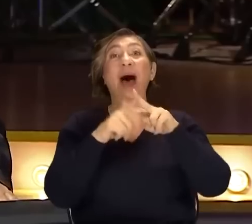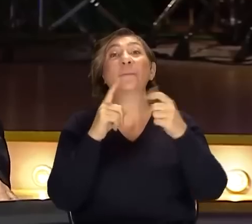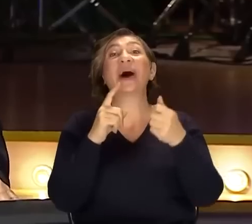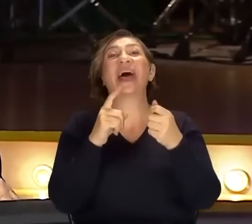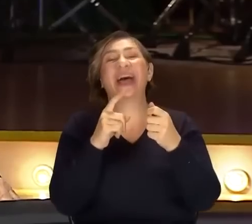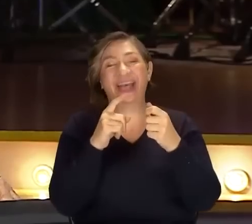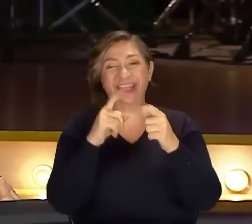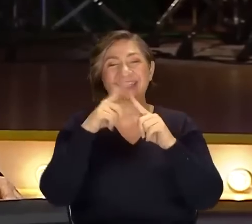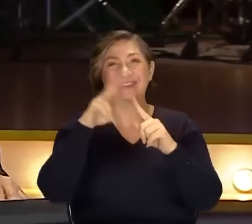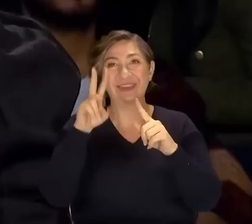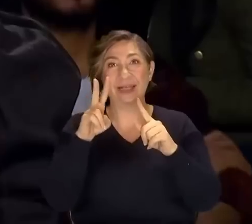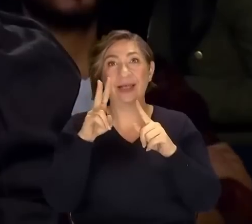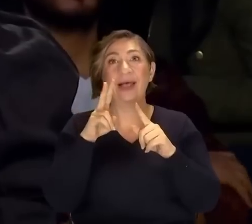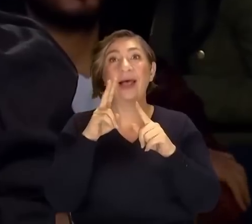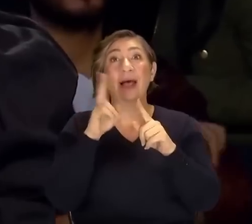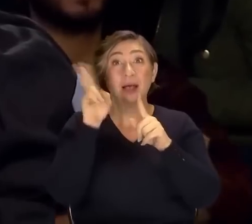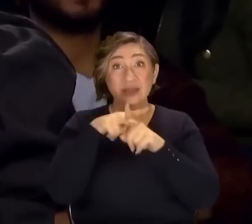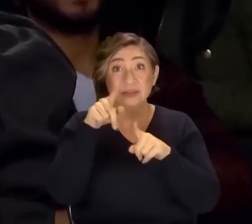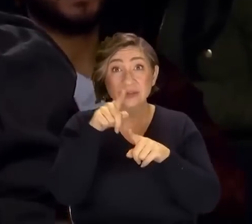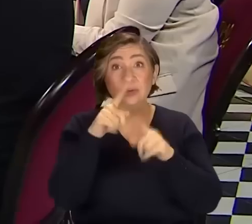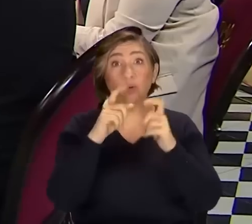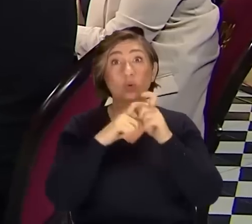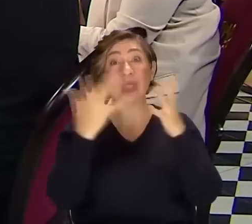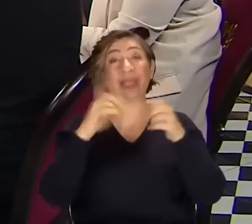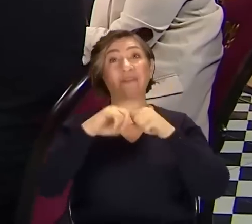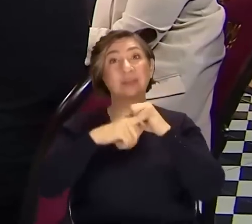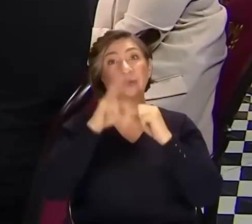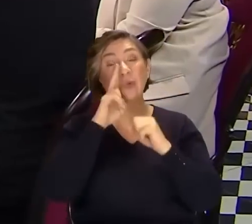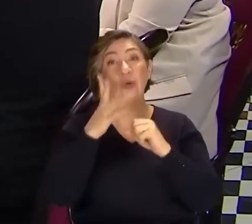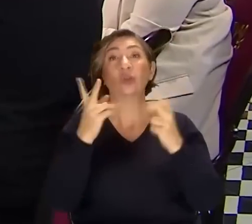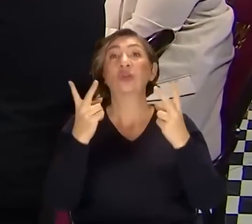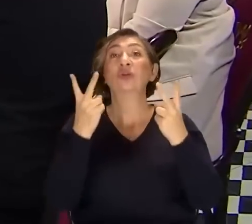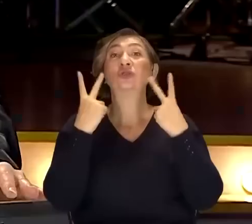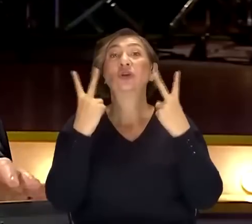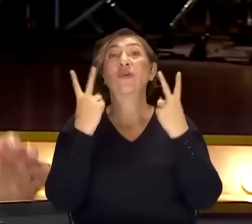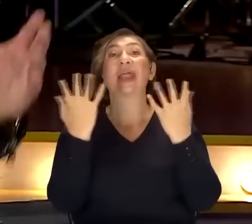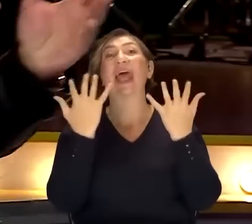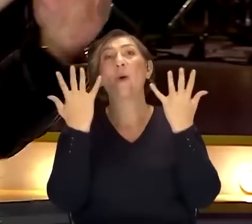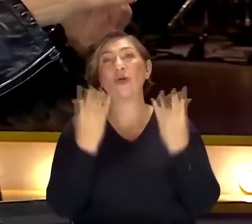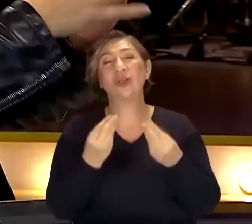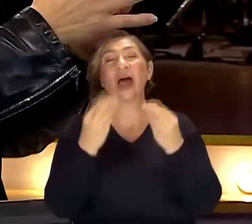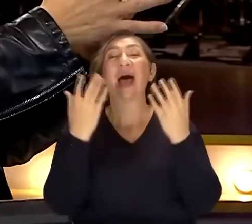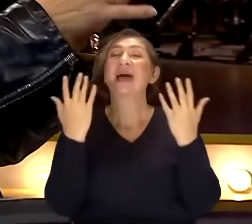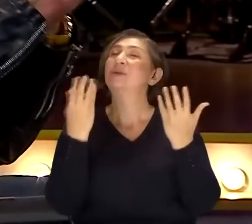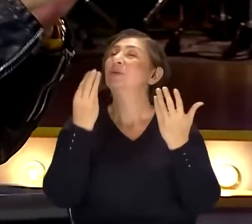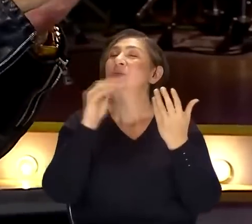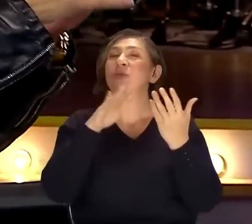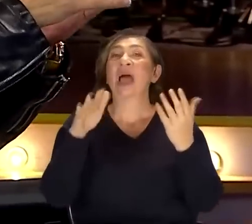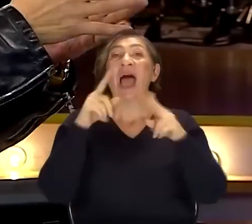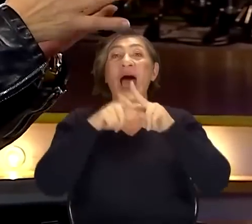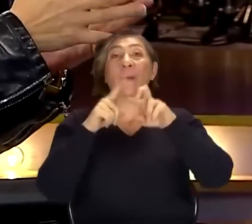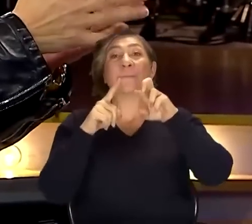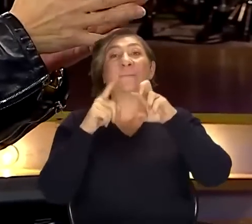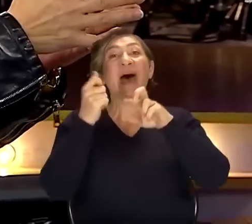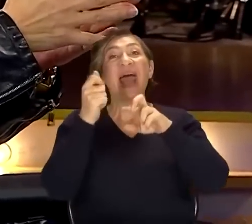Apara. Apara. Oraya mı katıldınız? Apara'ya mı katıldınız? Günaydın hafta sonu. Ya bak talk show'lar ne hale geldi. Tabii. İnsanlar, çocuklar